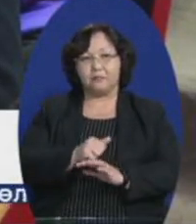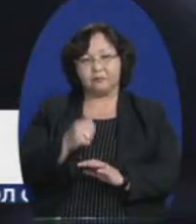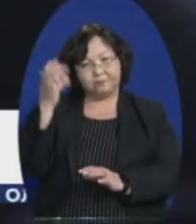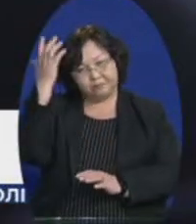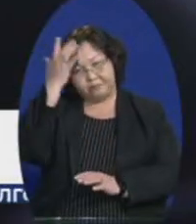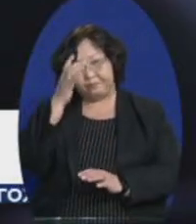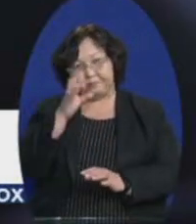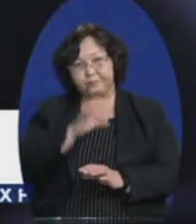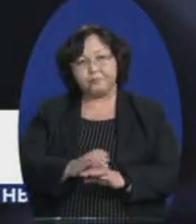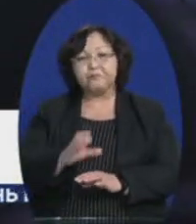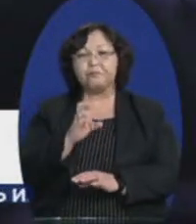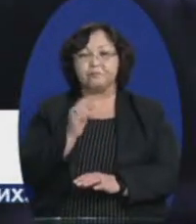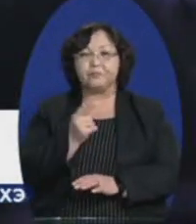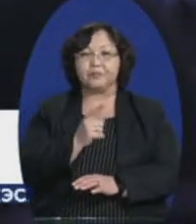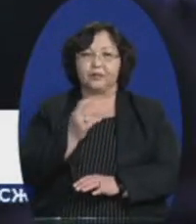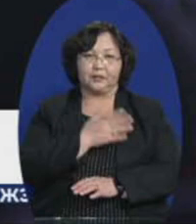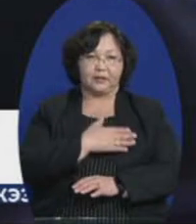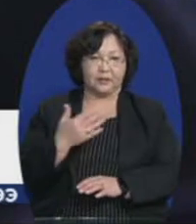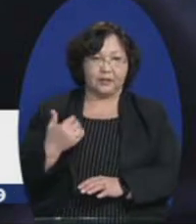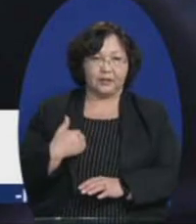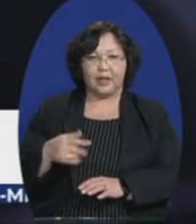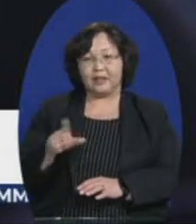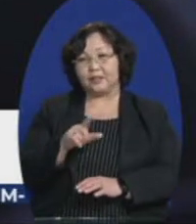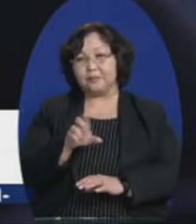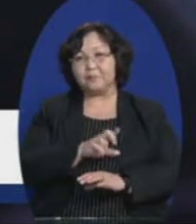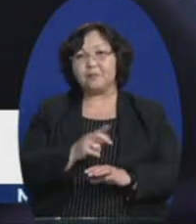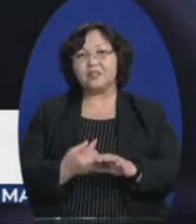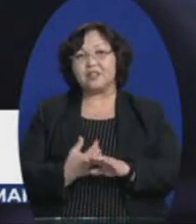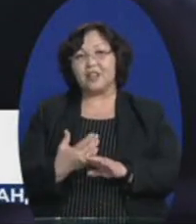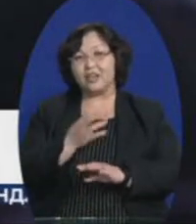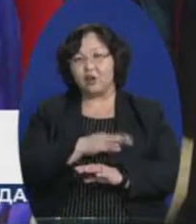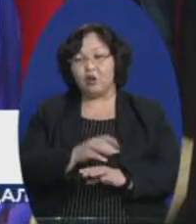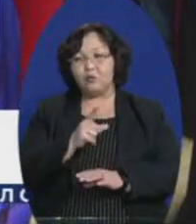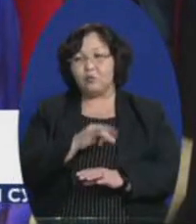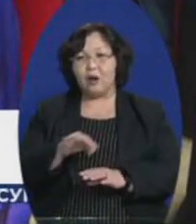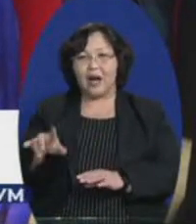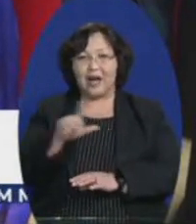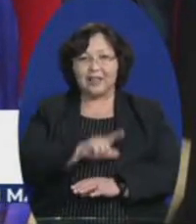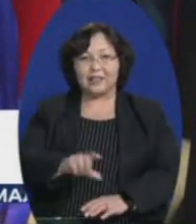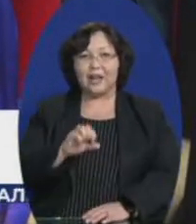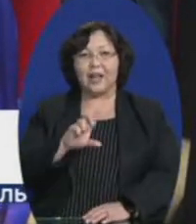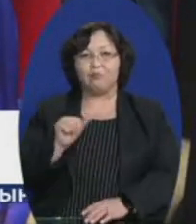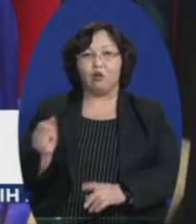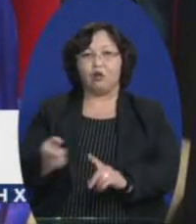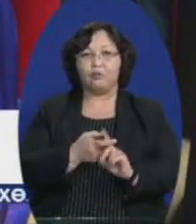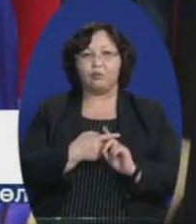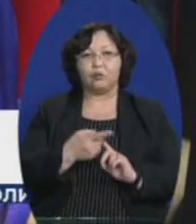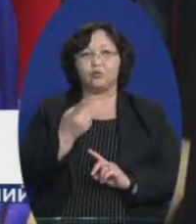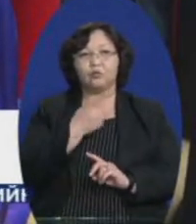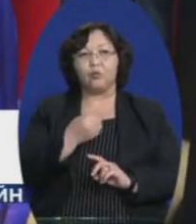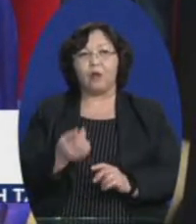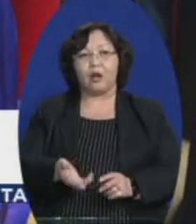нар, бэлчээр ашиглагчдийн холбоо, газрын алб, холбогдох албан тушаалтан гээд 100 гаруй хүн